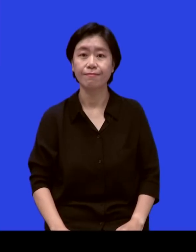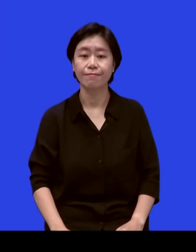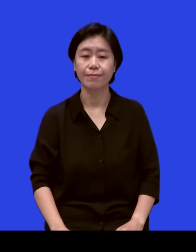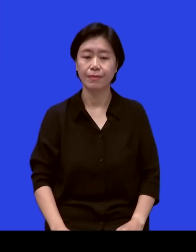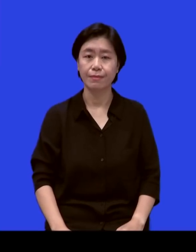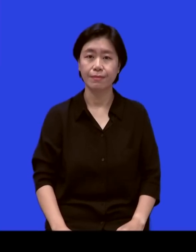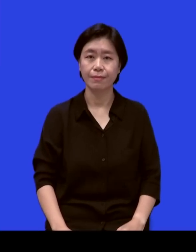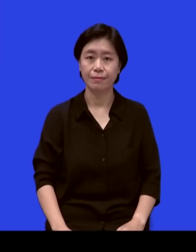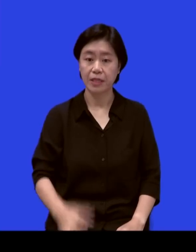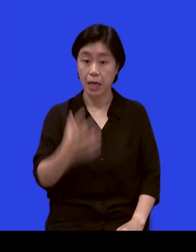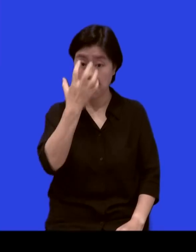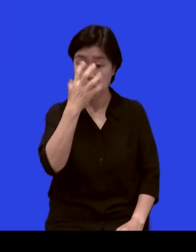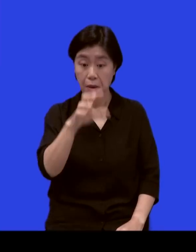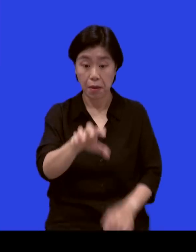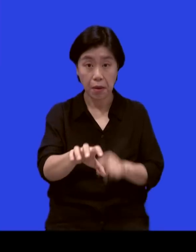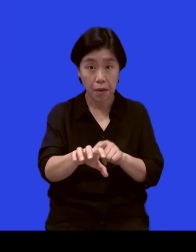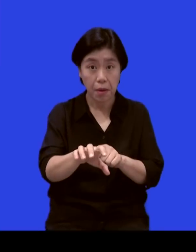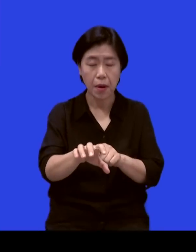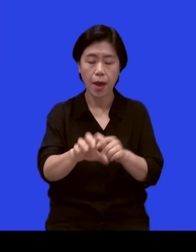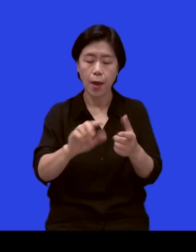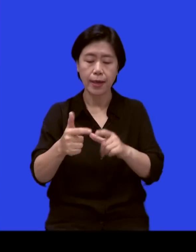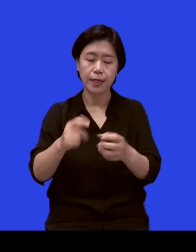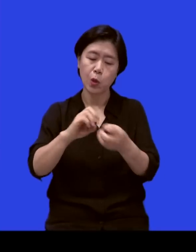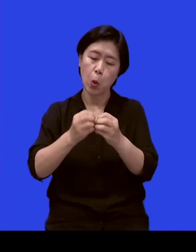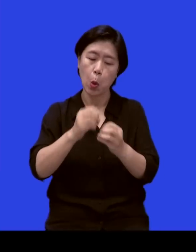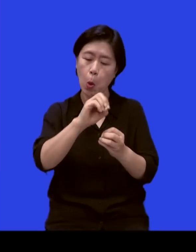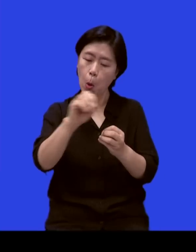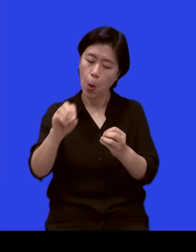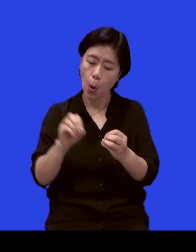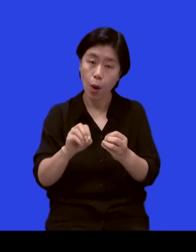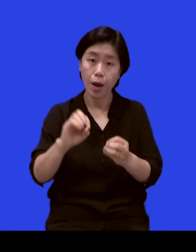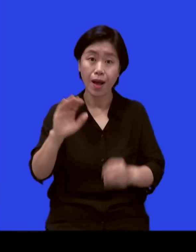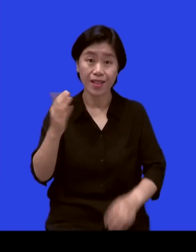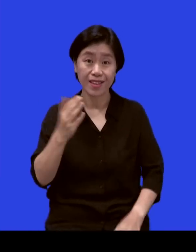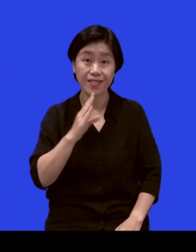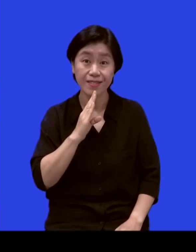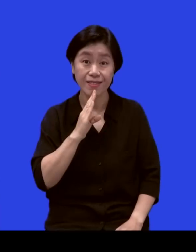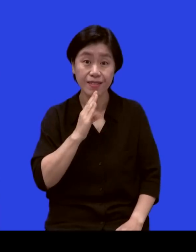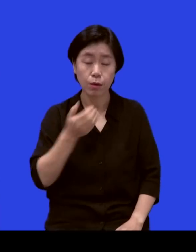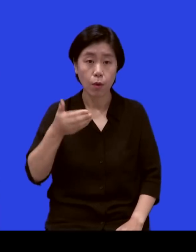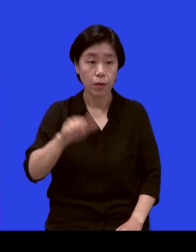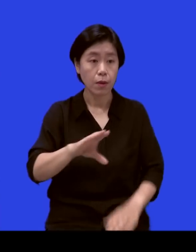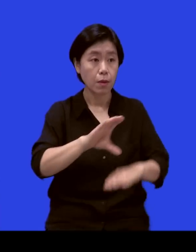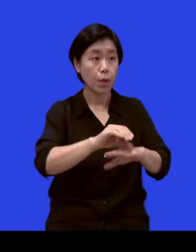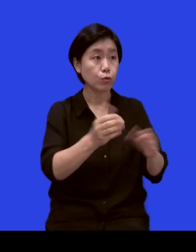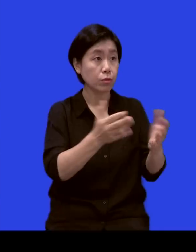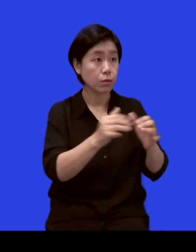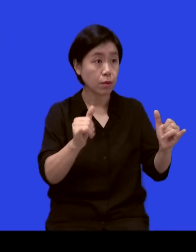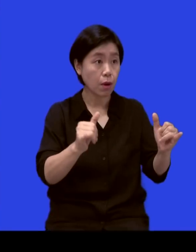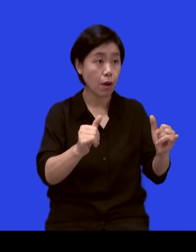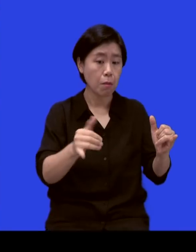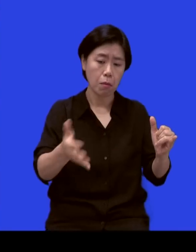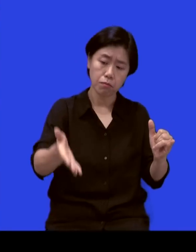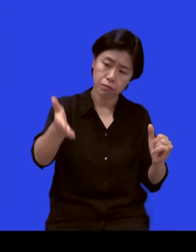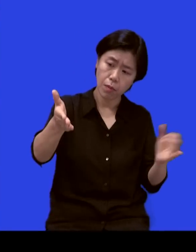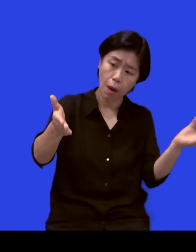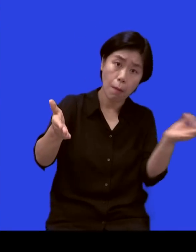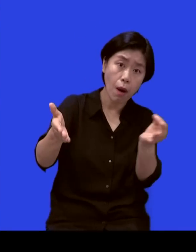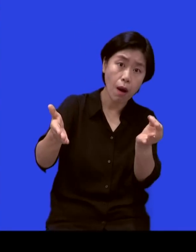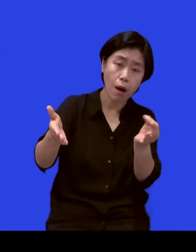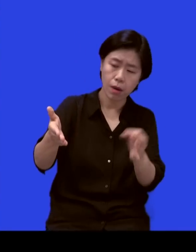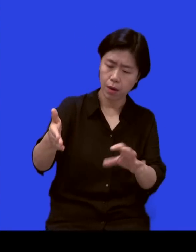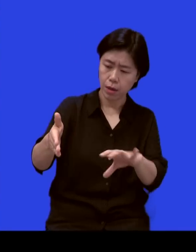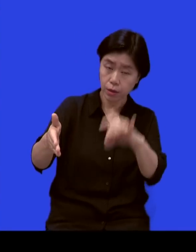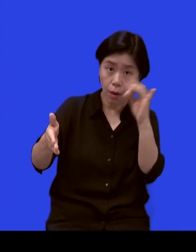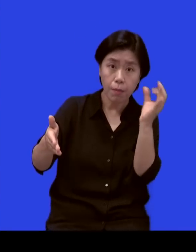이제 디자인을 하면 되는 거니까. 아. 그래서 그걸 보더니 전부 다 놀래가지고 이제 정적이 흐른 거예요. 왜냐하면 이 가면이 처음